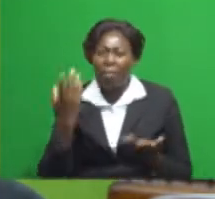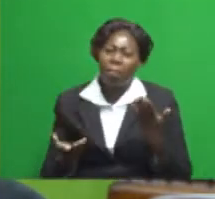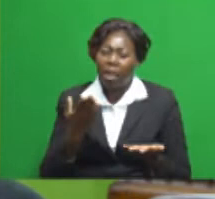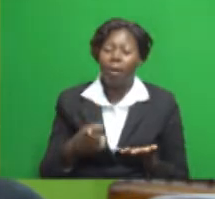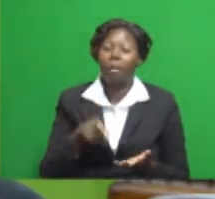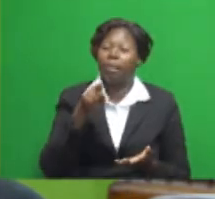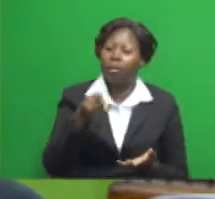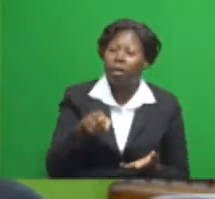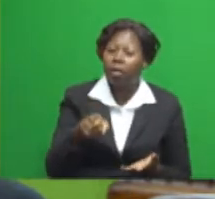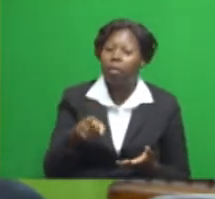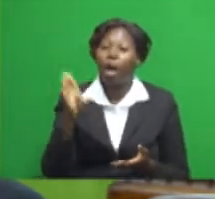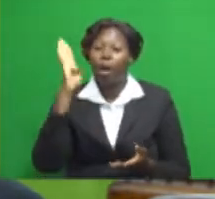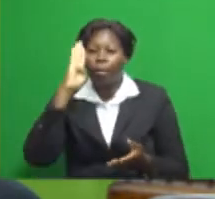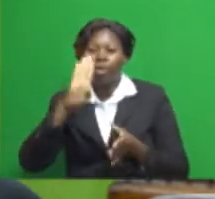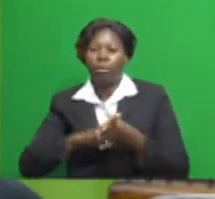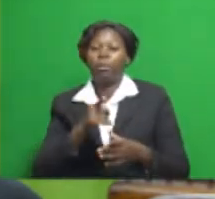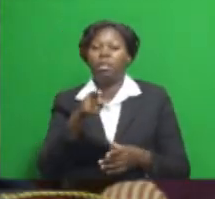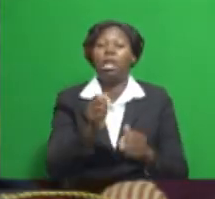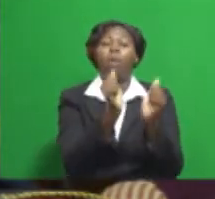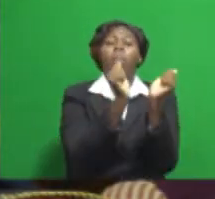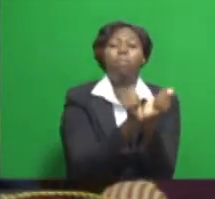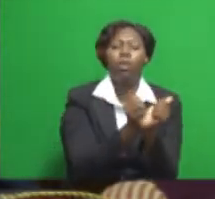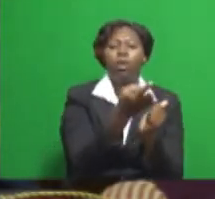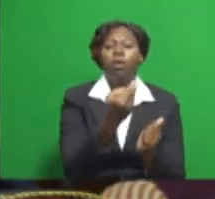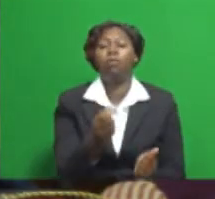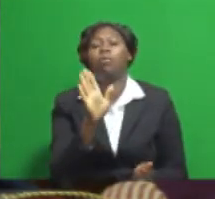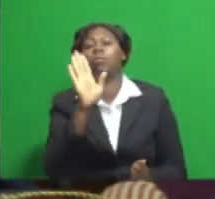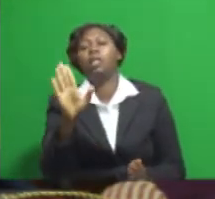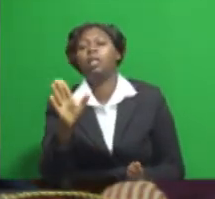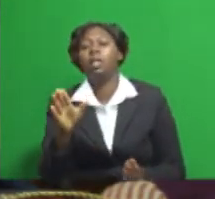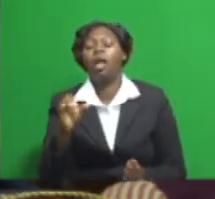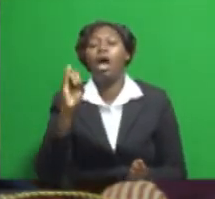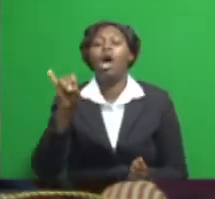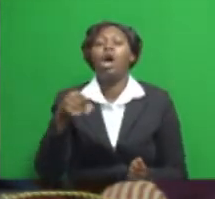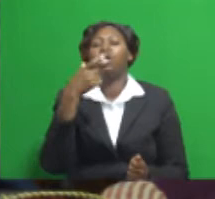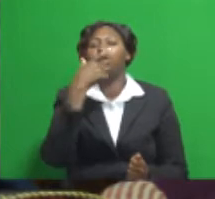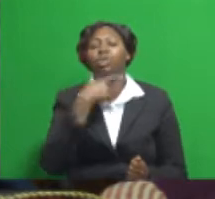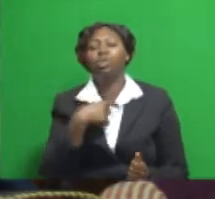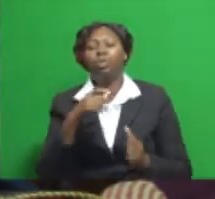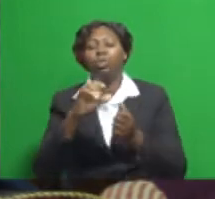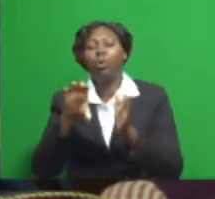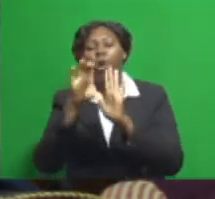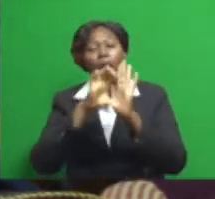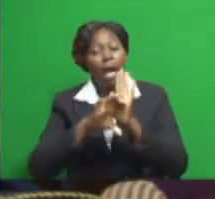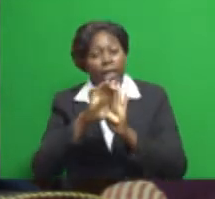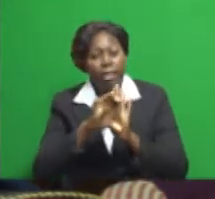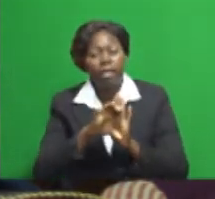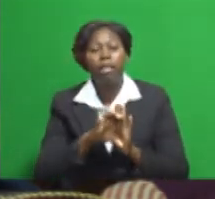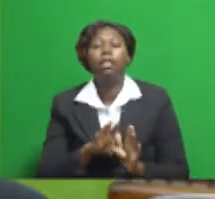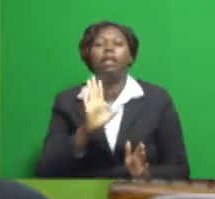futi anovabatsira here kuti vasapinde mumoto. Saka pfungwa yacho aitoona akadifita na mwari wevakomana.